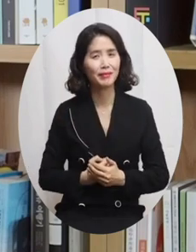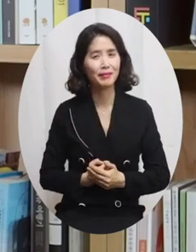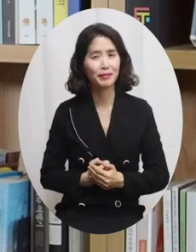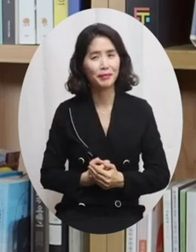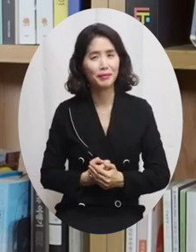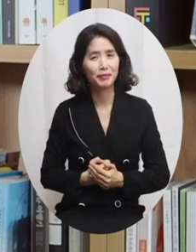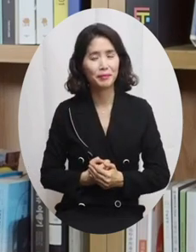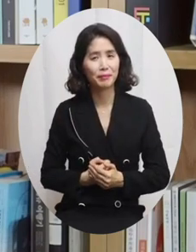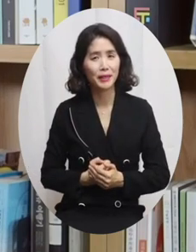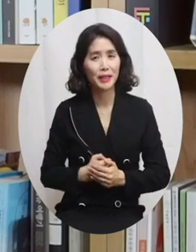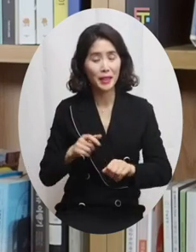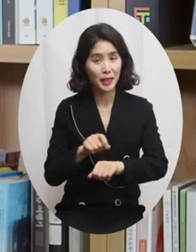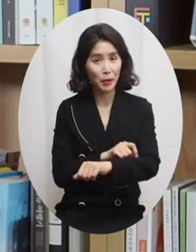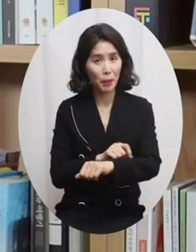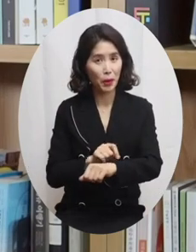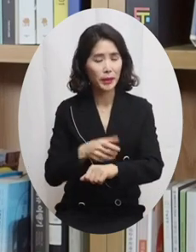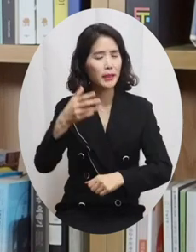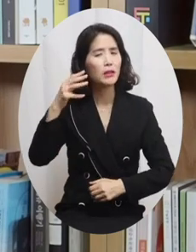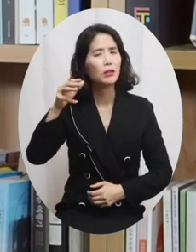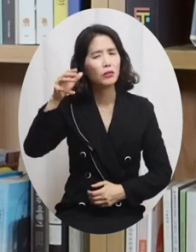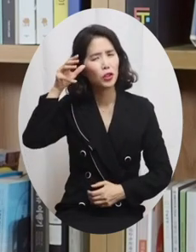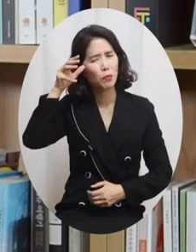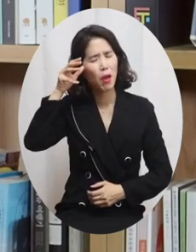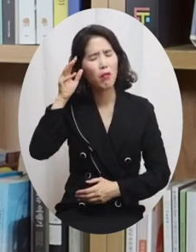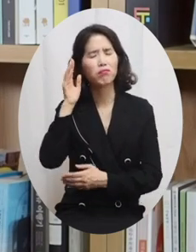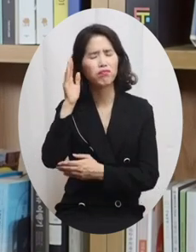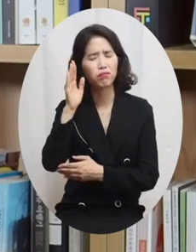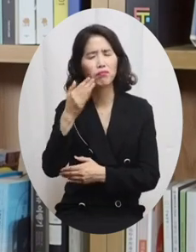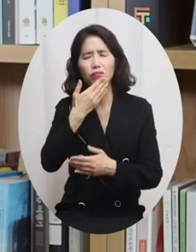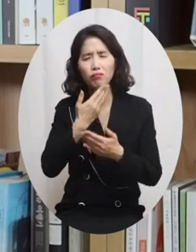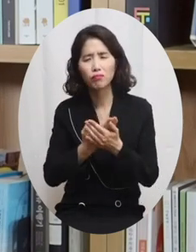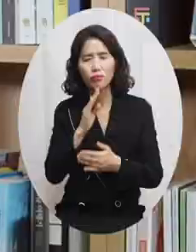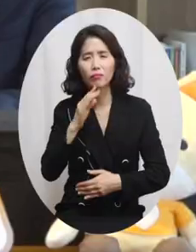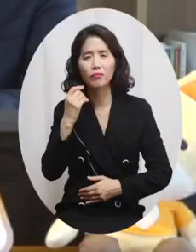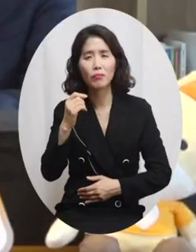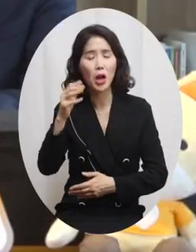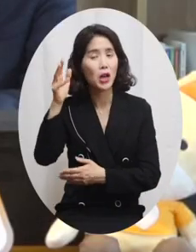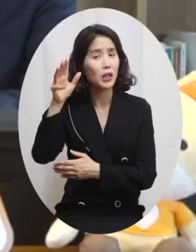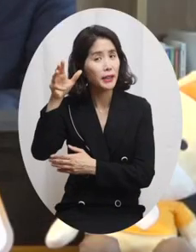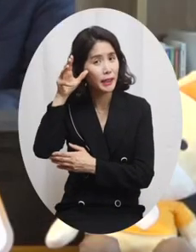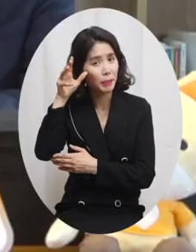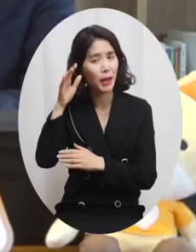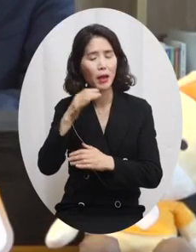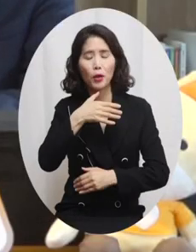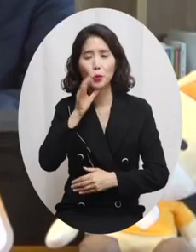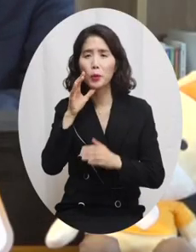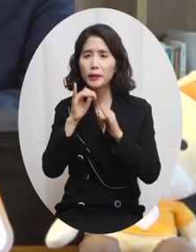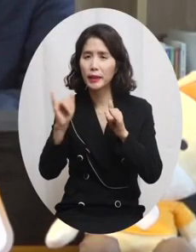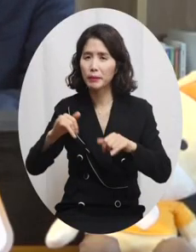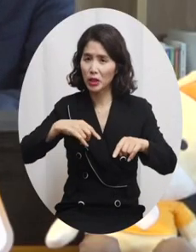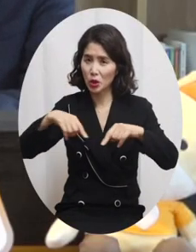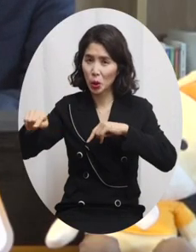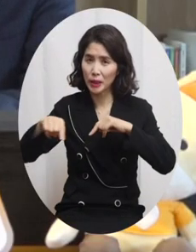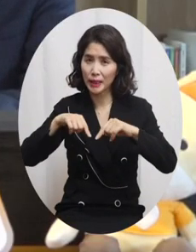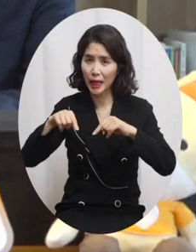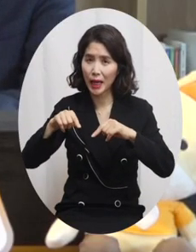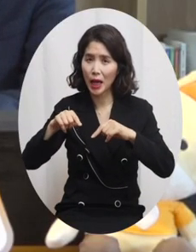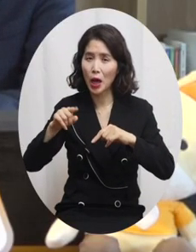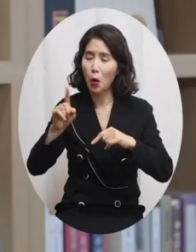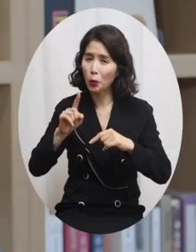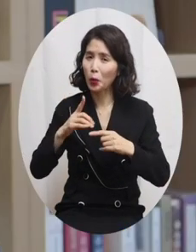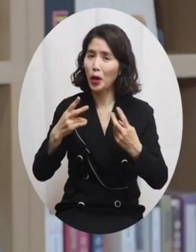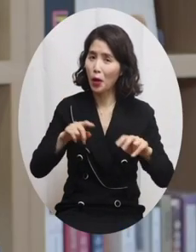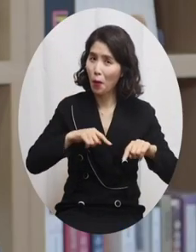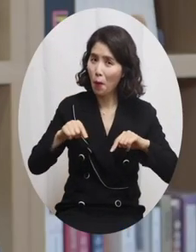드는데 특히나 또 치매 이야기 안 드릴 수가 없어요. 예, 어떤 노인 건강 정책이 펼치시고